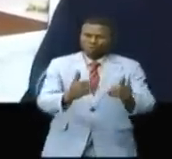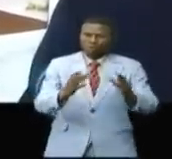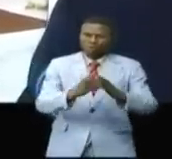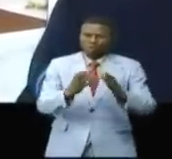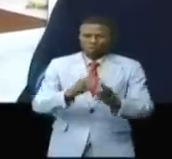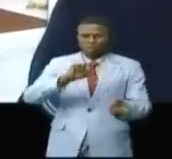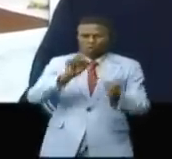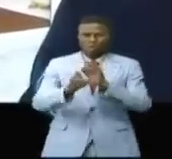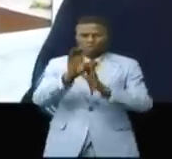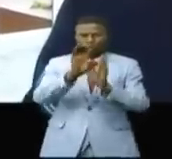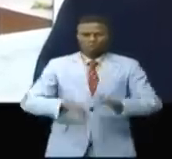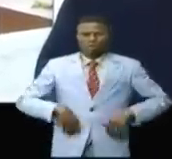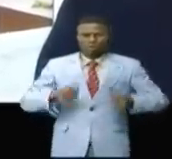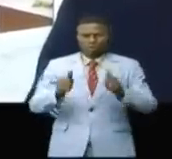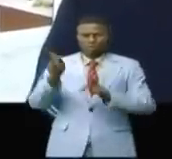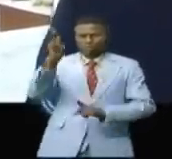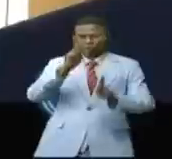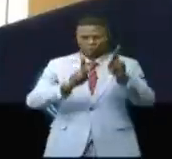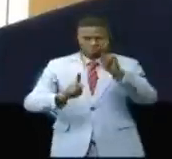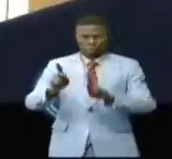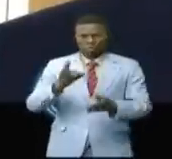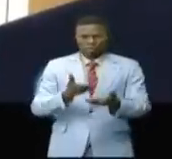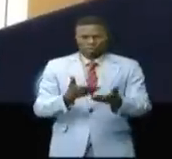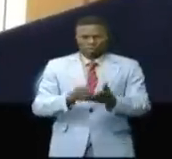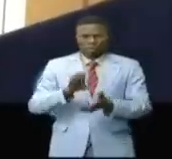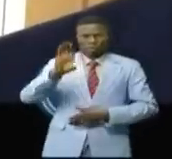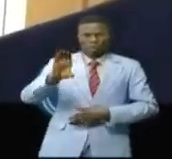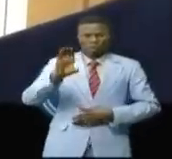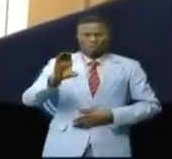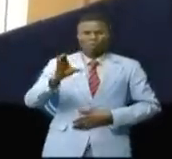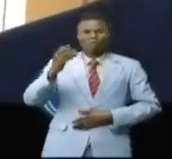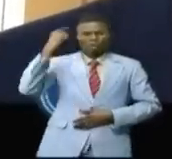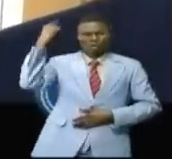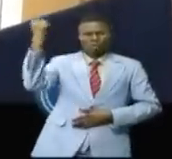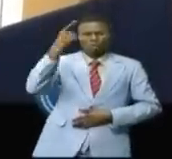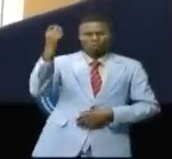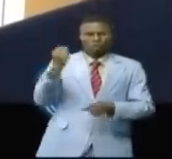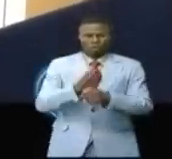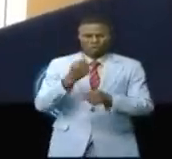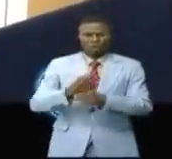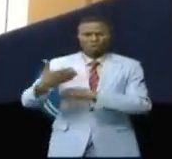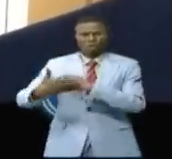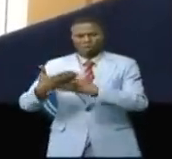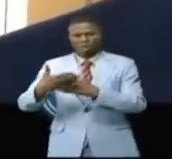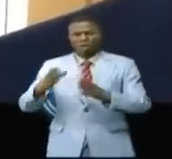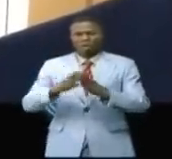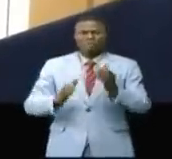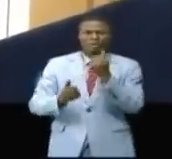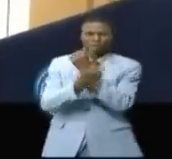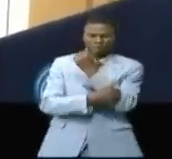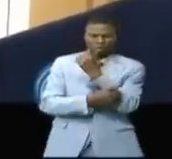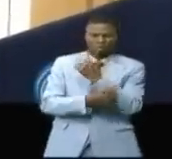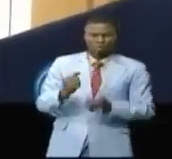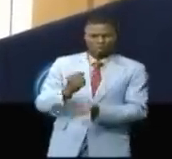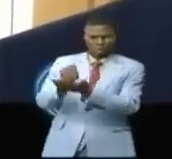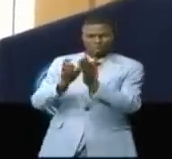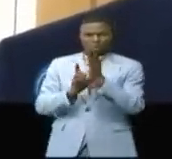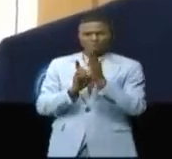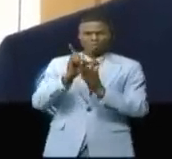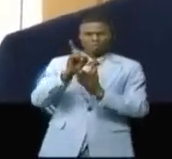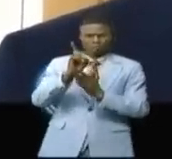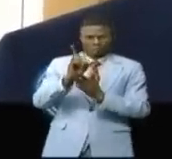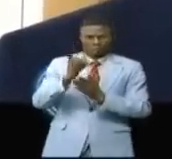des conditions de vie des populations la banque mondiale travaille aux côtés des p -o développement pour